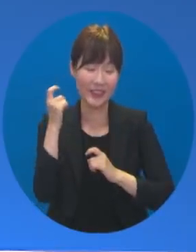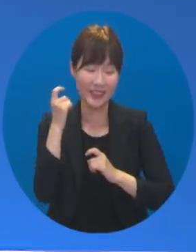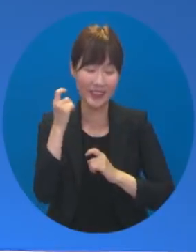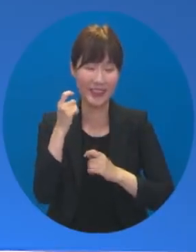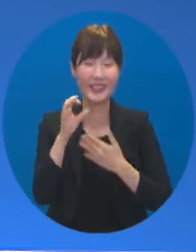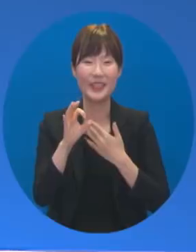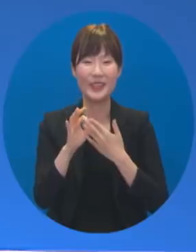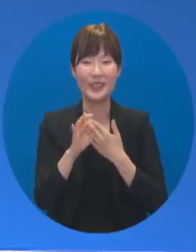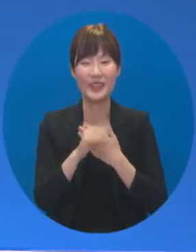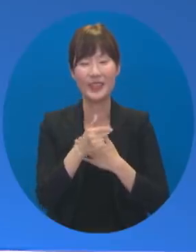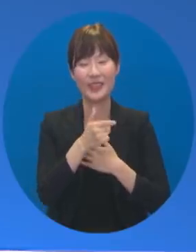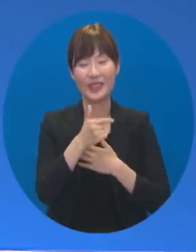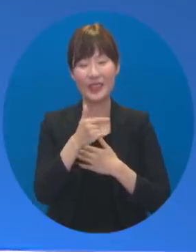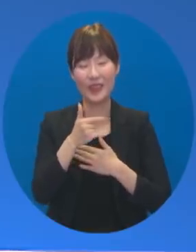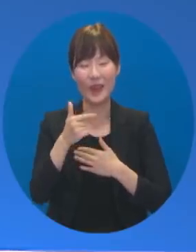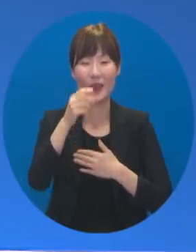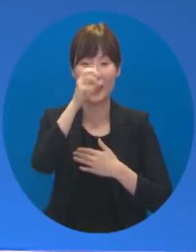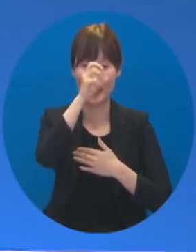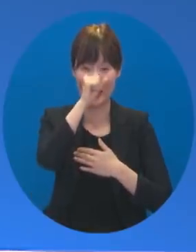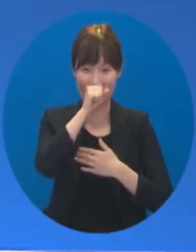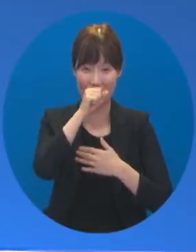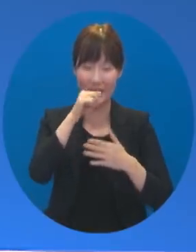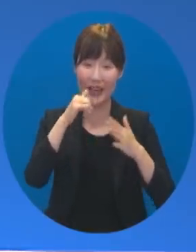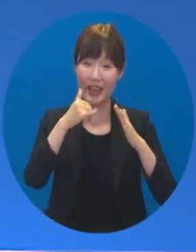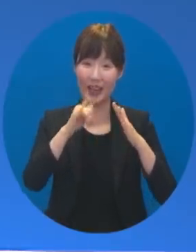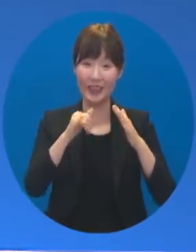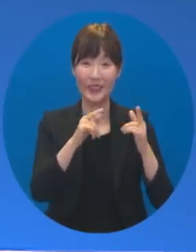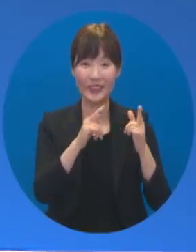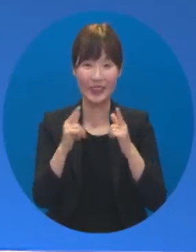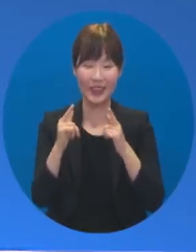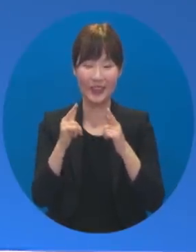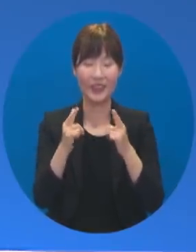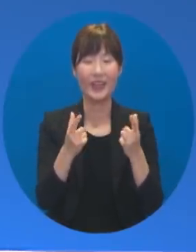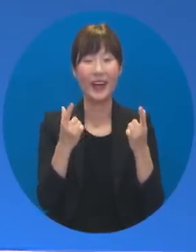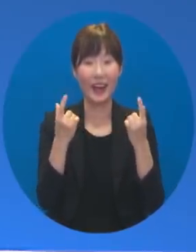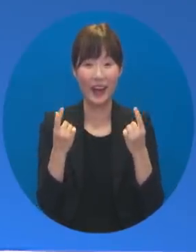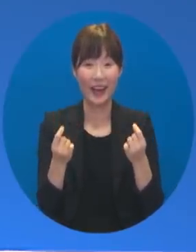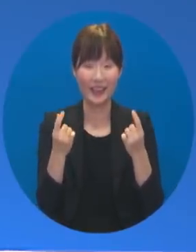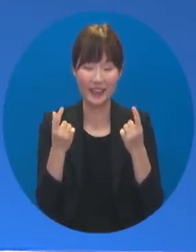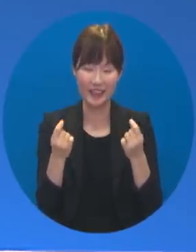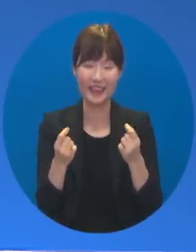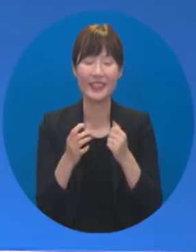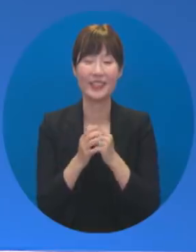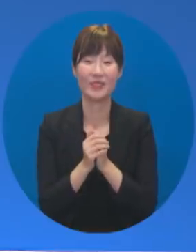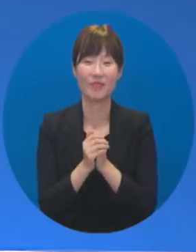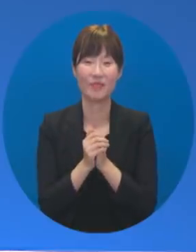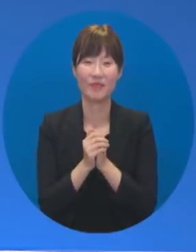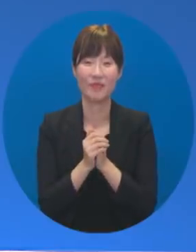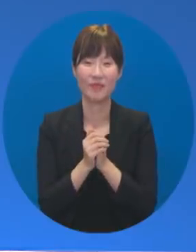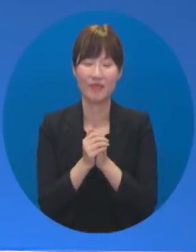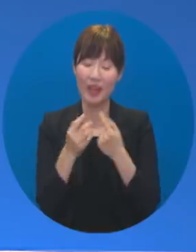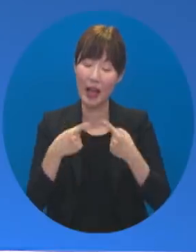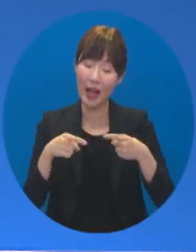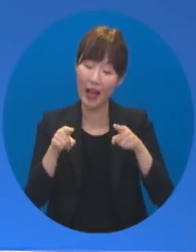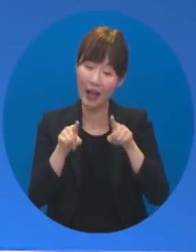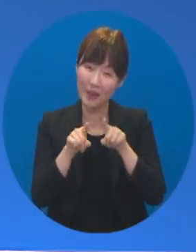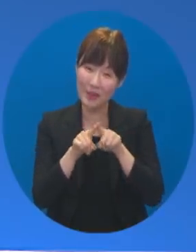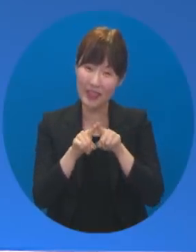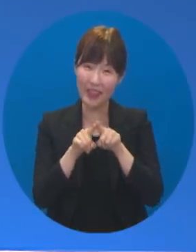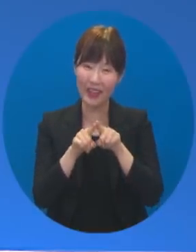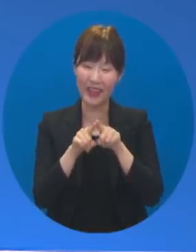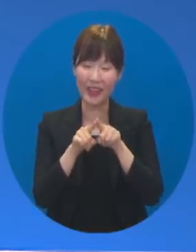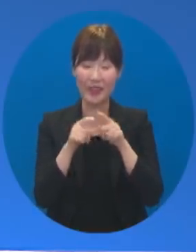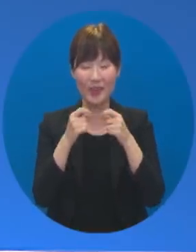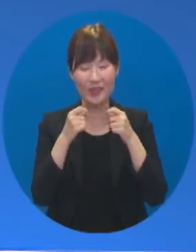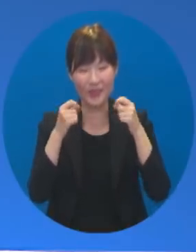또 가족하고 같이 저희 가족이 다 같이 그냥 웃고